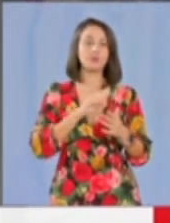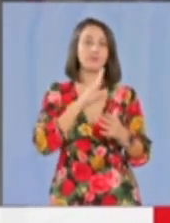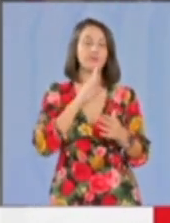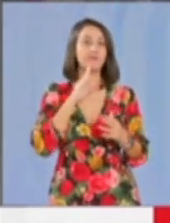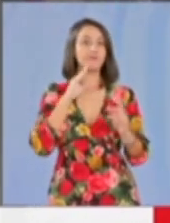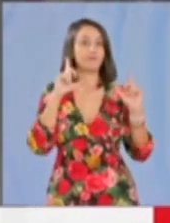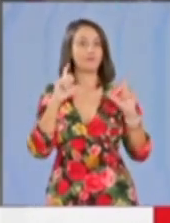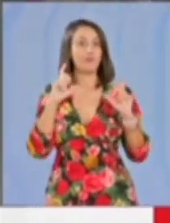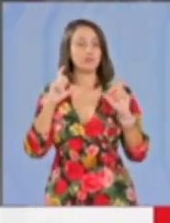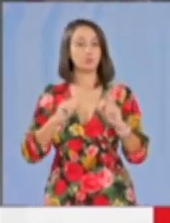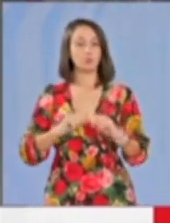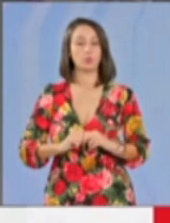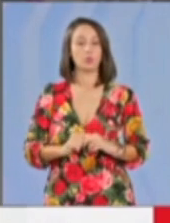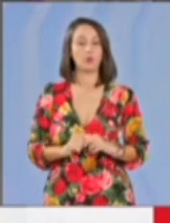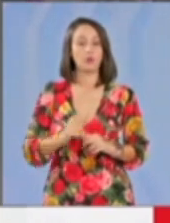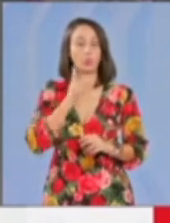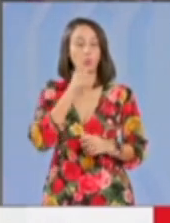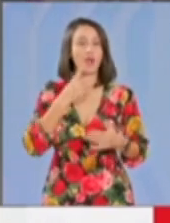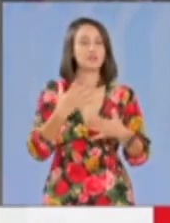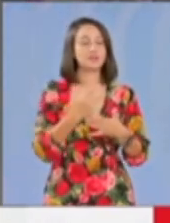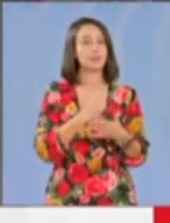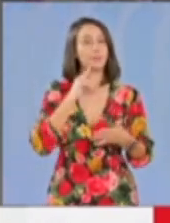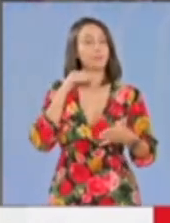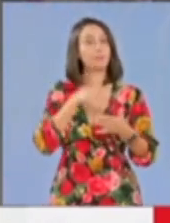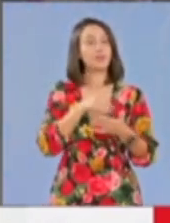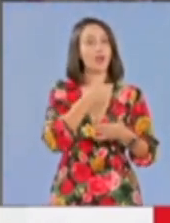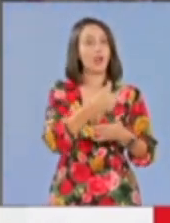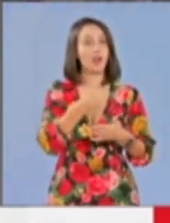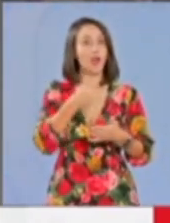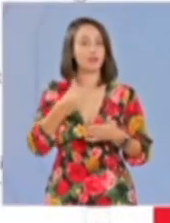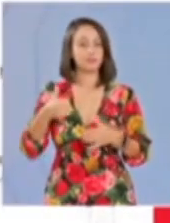pe contul ei de Instagram și a strâns mii de aprecieri.